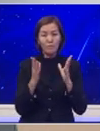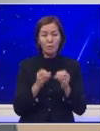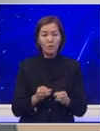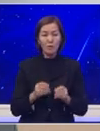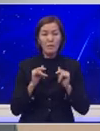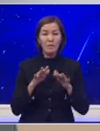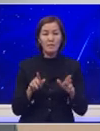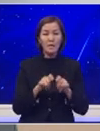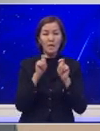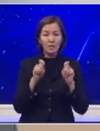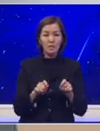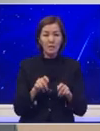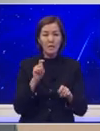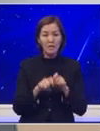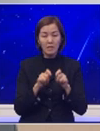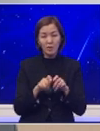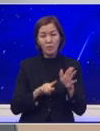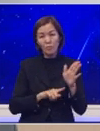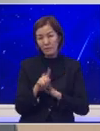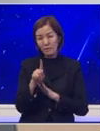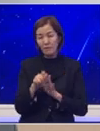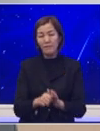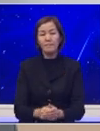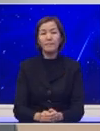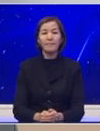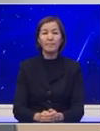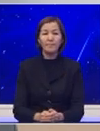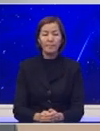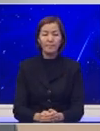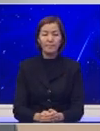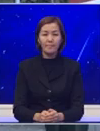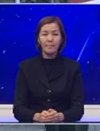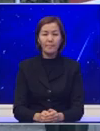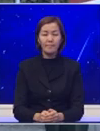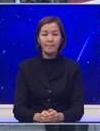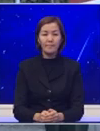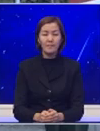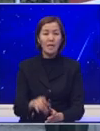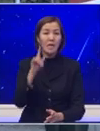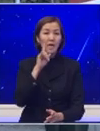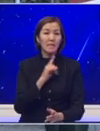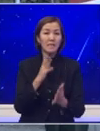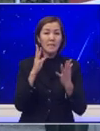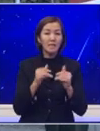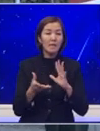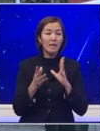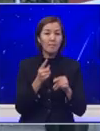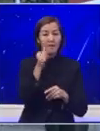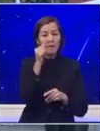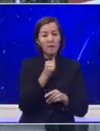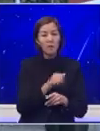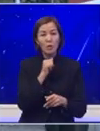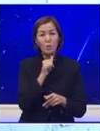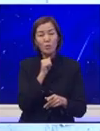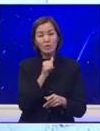іс қозғалып, қазіргі таңда тергеу әрекеттері жүріп жатыр. Елдегі статистикаға сәйкес бір ай ішінде